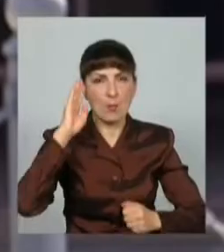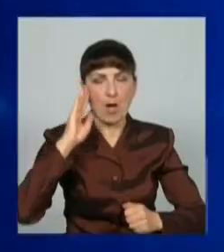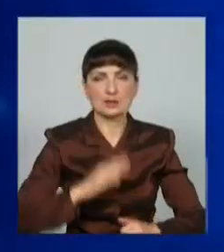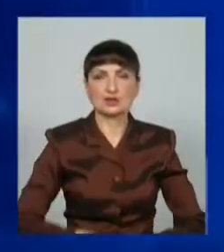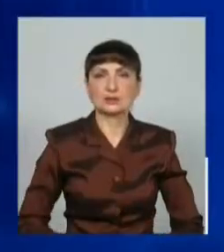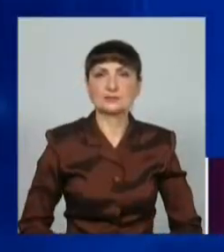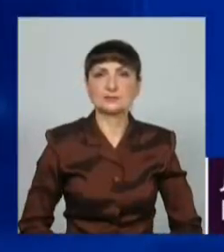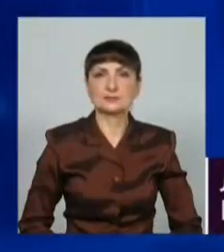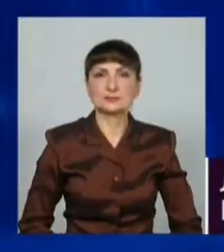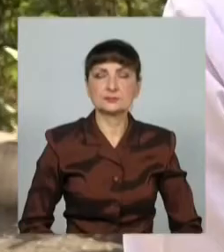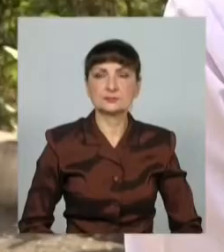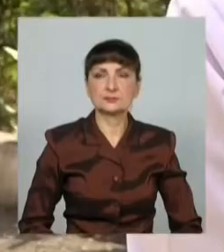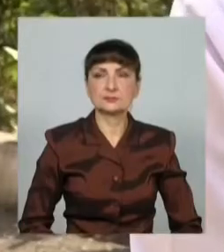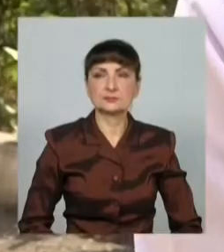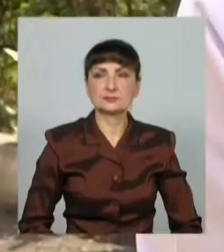прохожий.